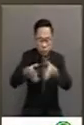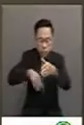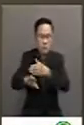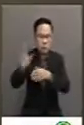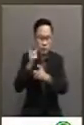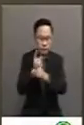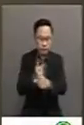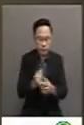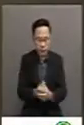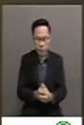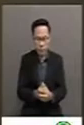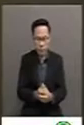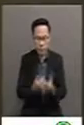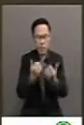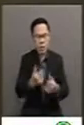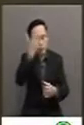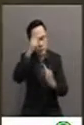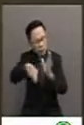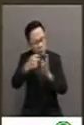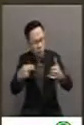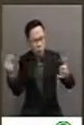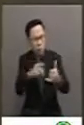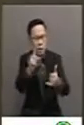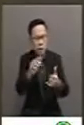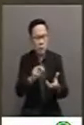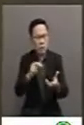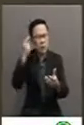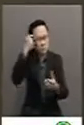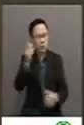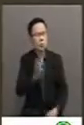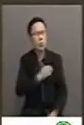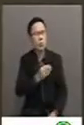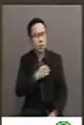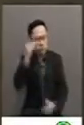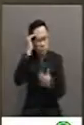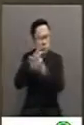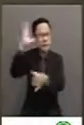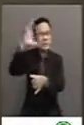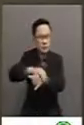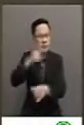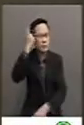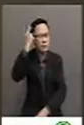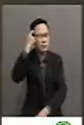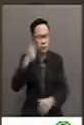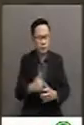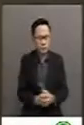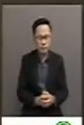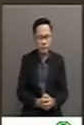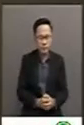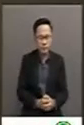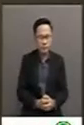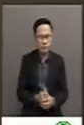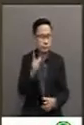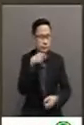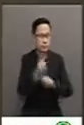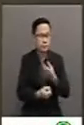ยใช่ไหม เออไปตำหนุนแล้ว แล้วยิงเพราะอะไรป่ะ เขาก็โกรธคุณตำรวจที่จะมาเอาเขาไป นี่แหละค่ะก็เป็นเสียงของแม่ผู้ที่ก่อเ